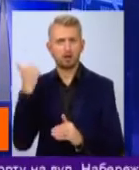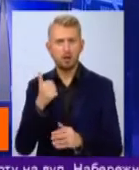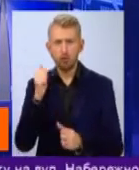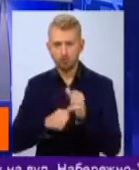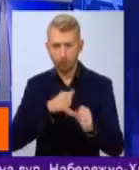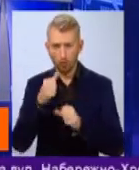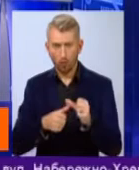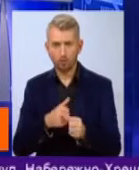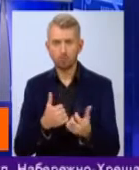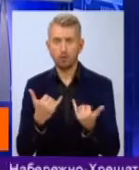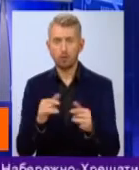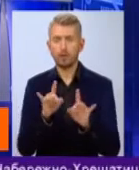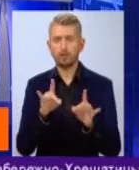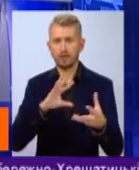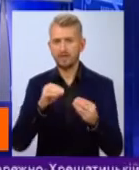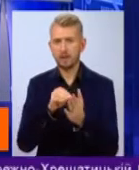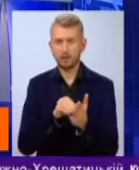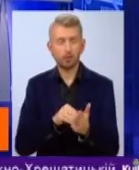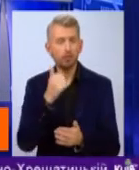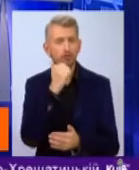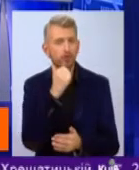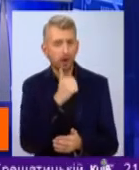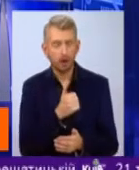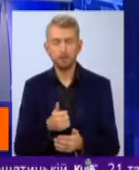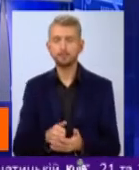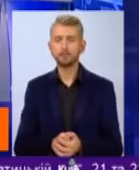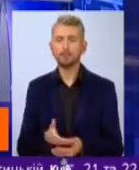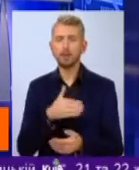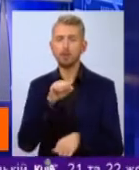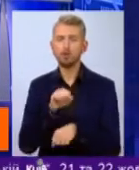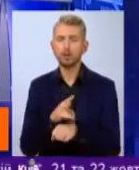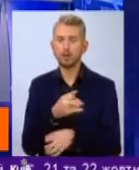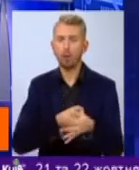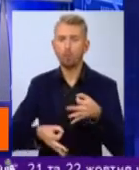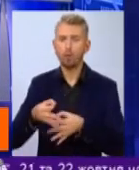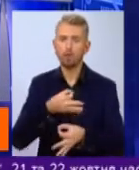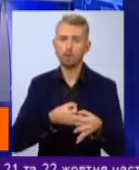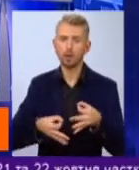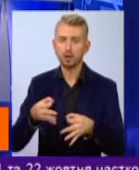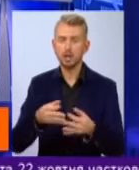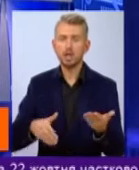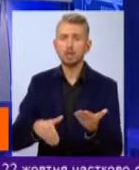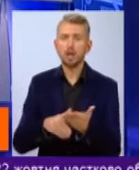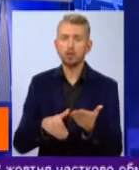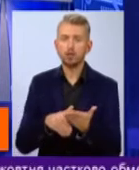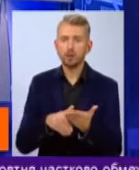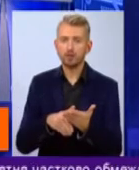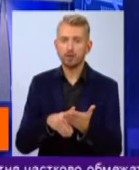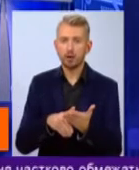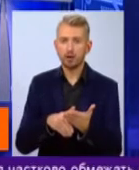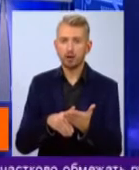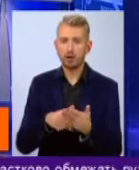ви сьогодні приводите цю статистику, від цього ніхто не застрахований. Ми зупинилися якраз на обговоренні засобів